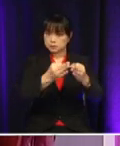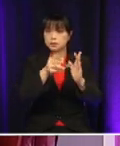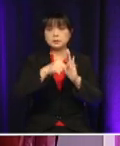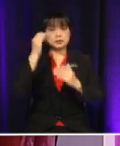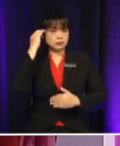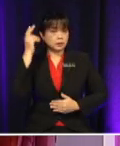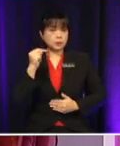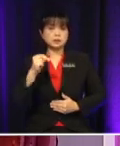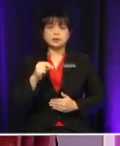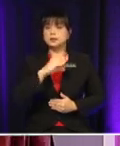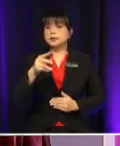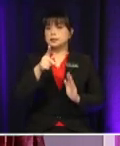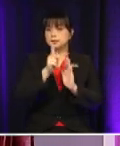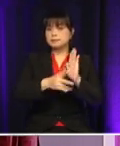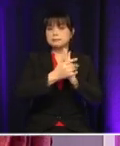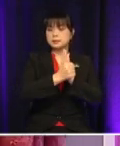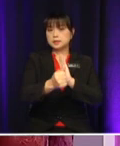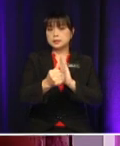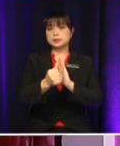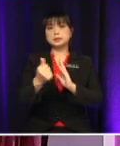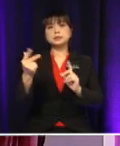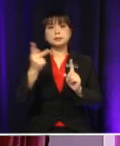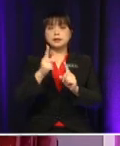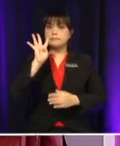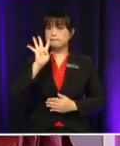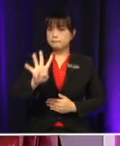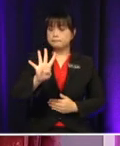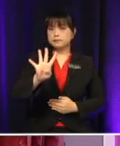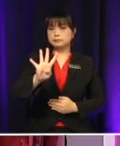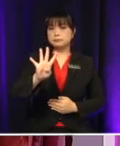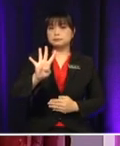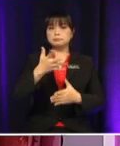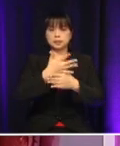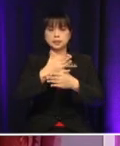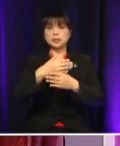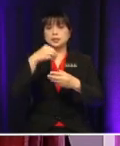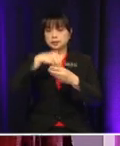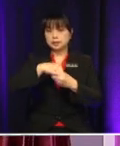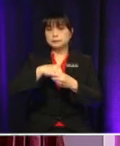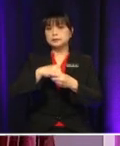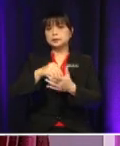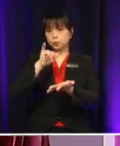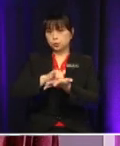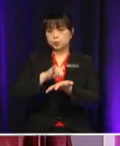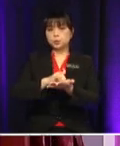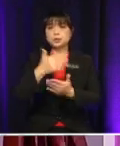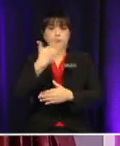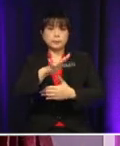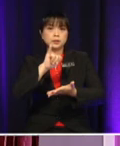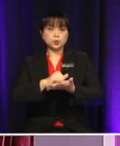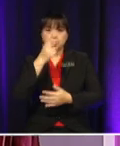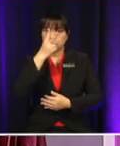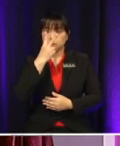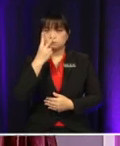kemahiran dan pemahaman mereka kepada empat hierarki bahagian di dalam hierarki ini ya oke kemudian 4 tak